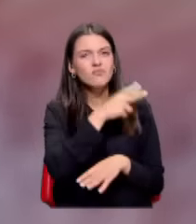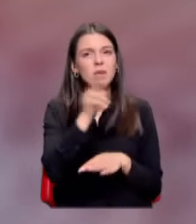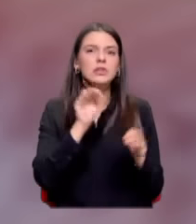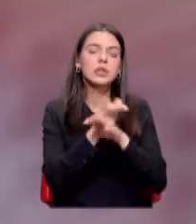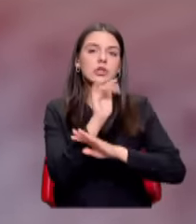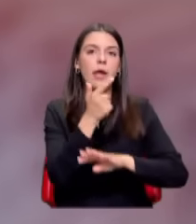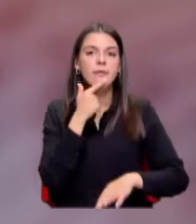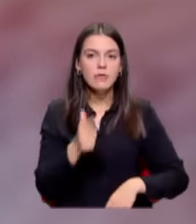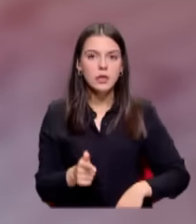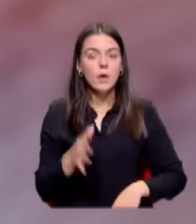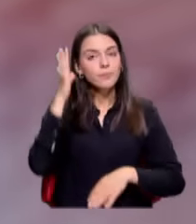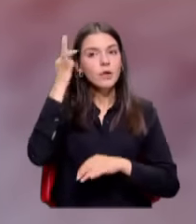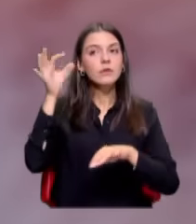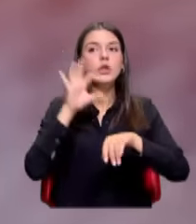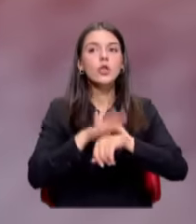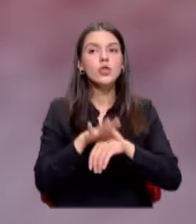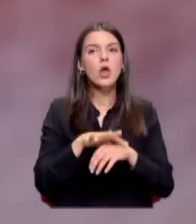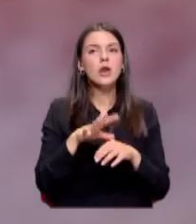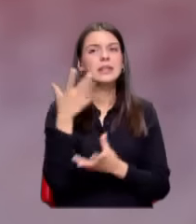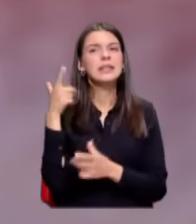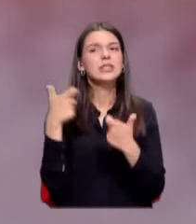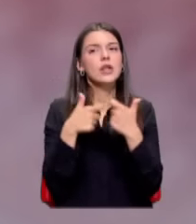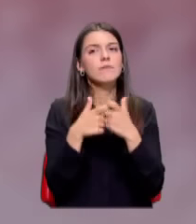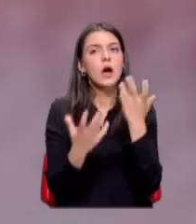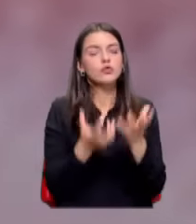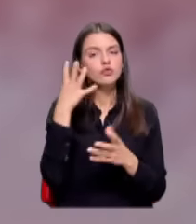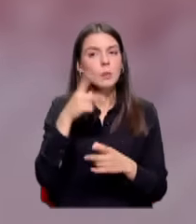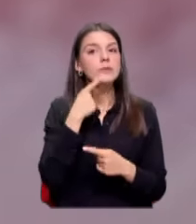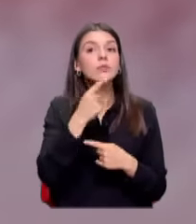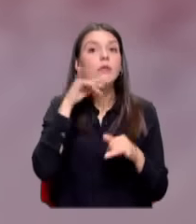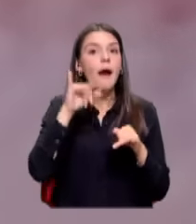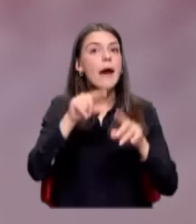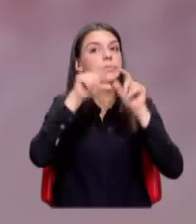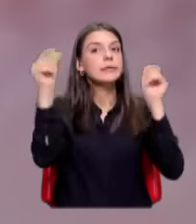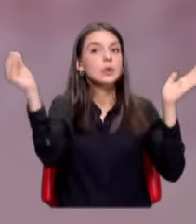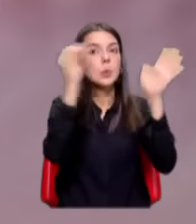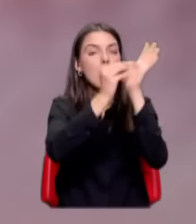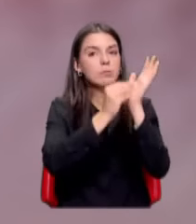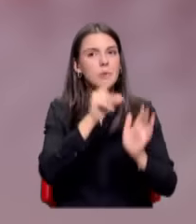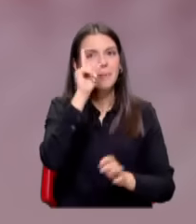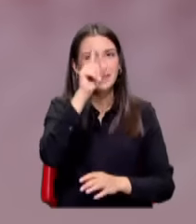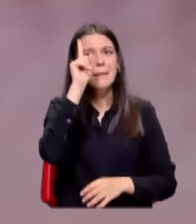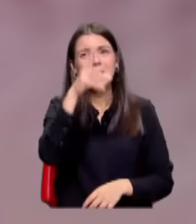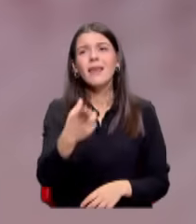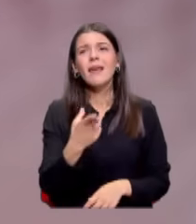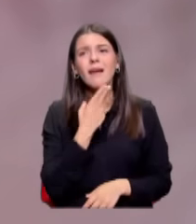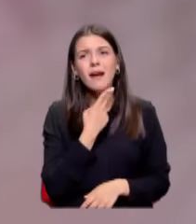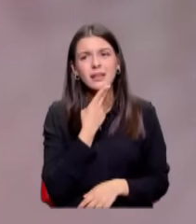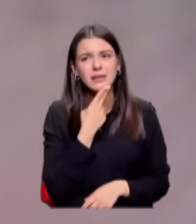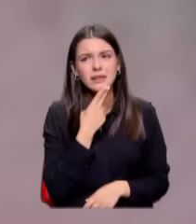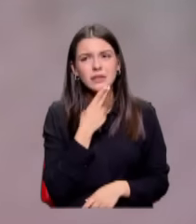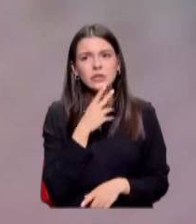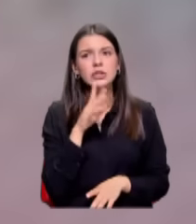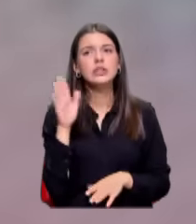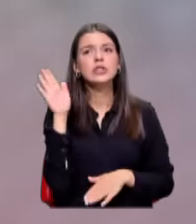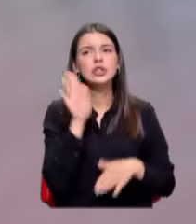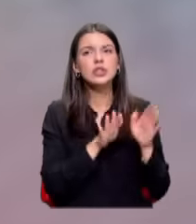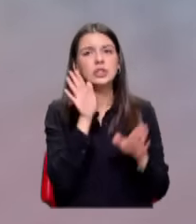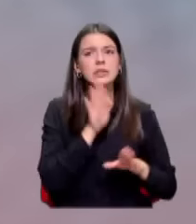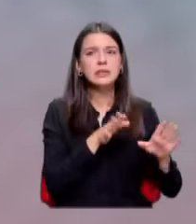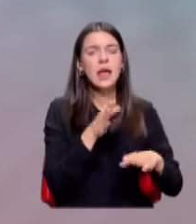deniyor. Profesör Doktor Savaş Duman'ın söylediklerine yer veriliyor. Bir de bir kadının şiddete uğramış